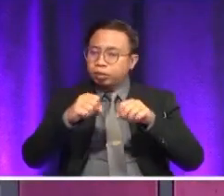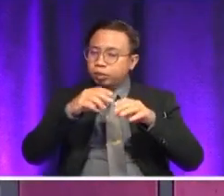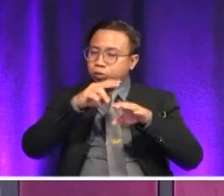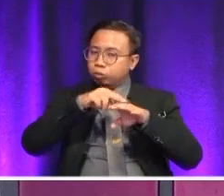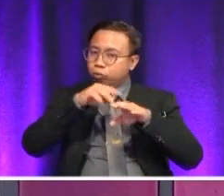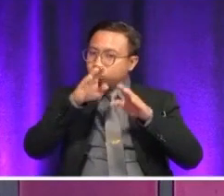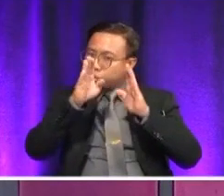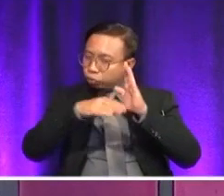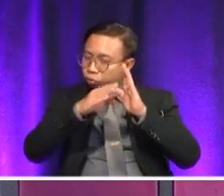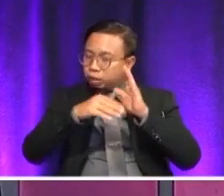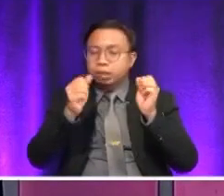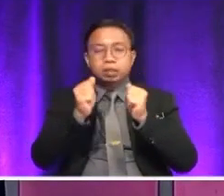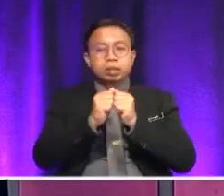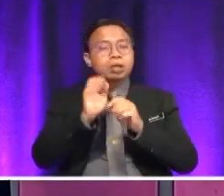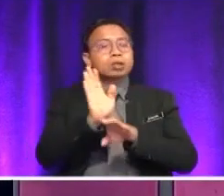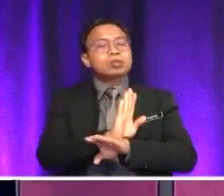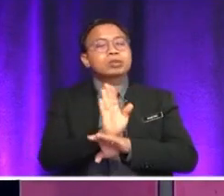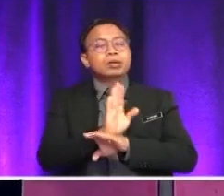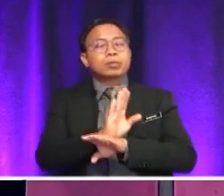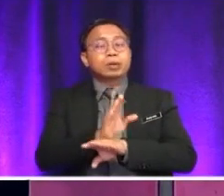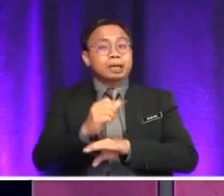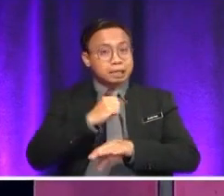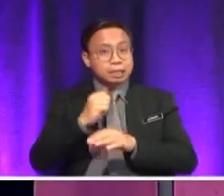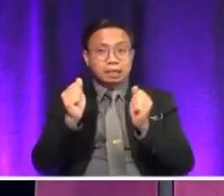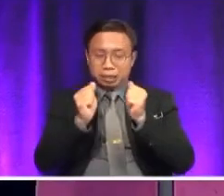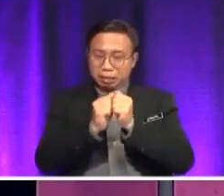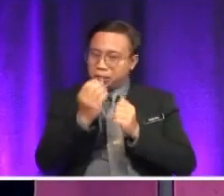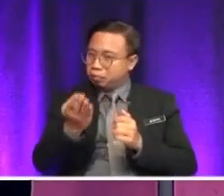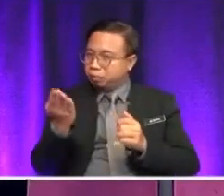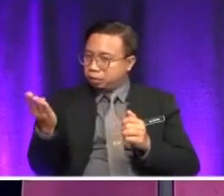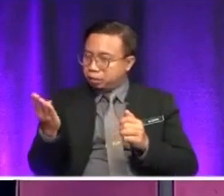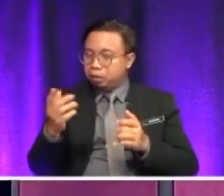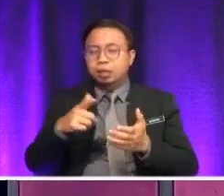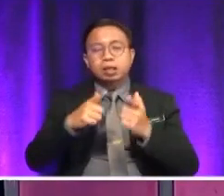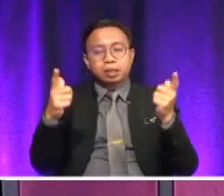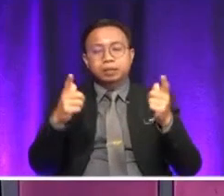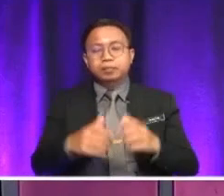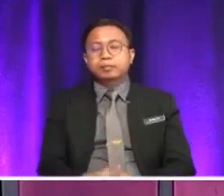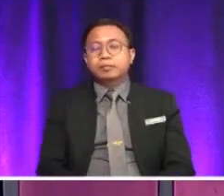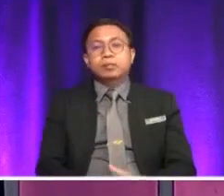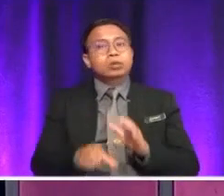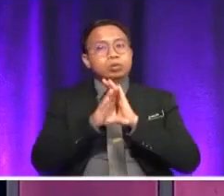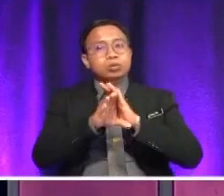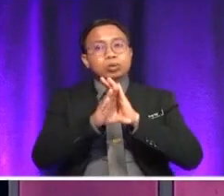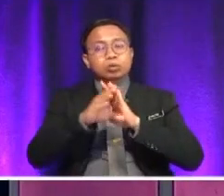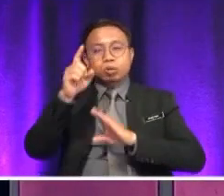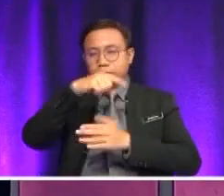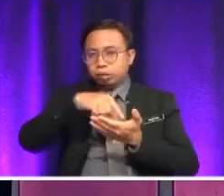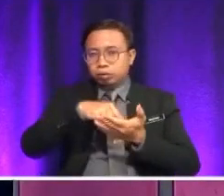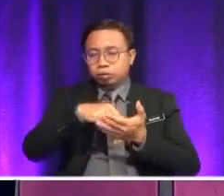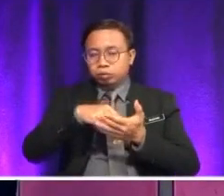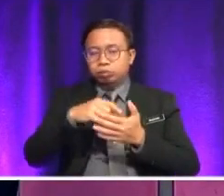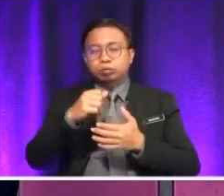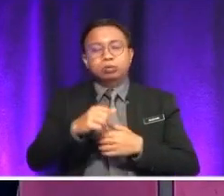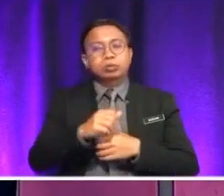diturunkan dengan kita sibukkan diri dengan perkara-perkara lain. Contohnya kalau hari tu stres, okay, petang tu nak pergi main